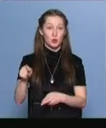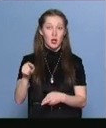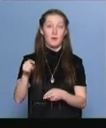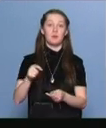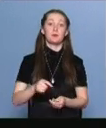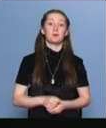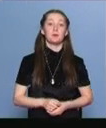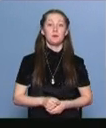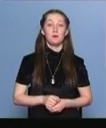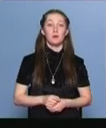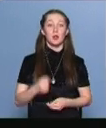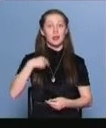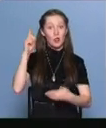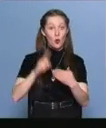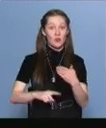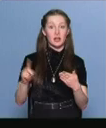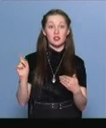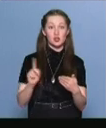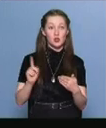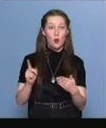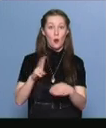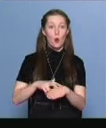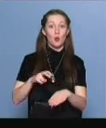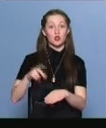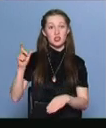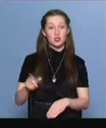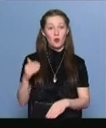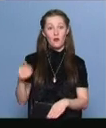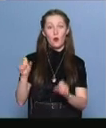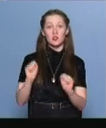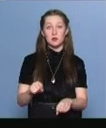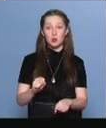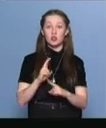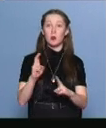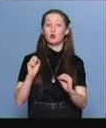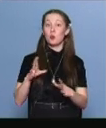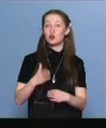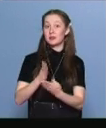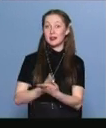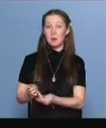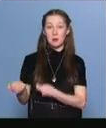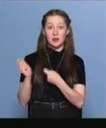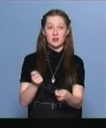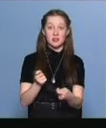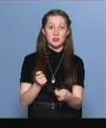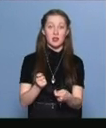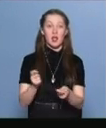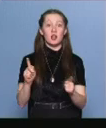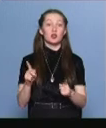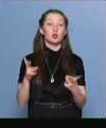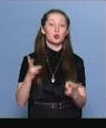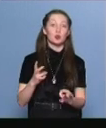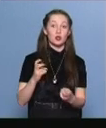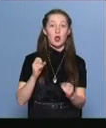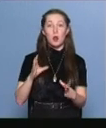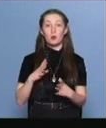машина. Я уверен, что участковый сможет, если надо, кому-то и хлеба привезти. Ну, я, как бы это ни звучало, может быть, мы не